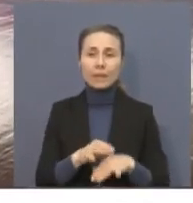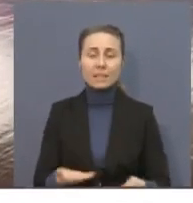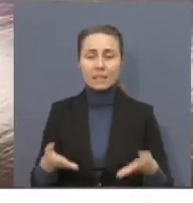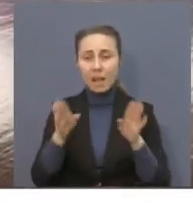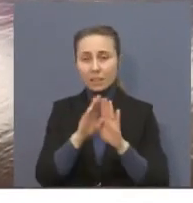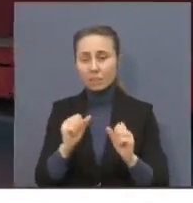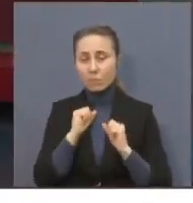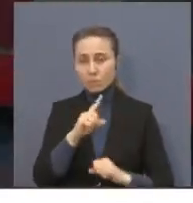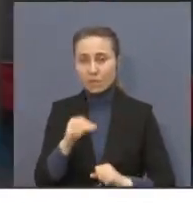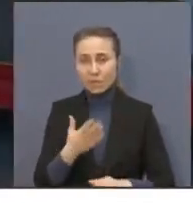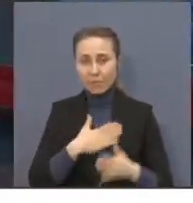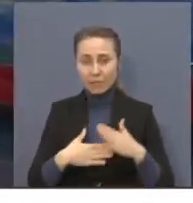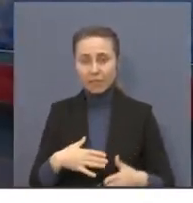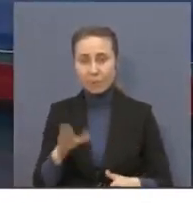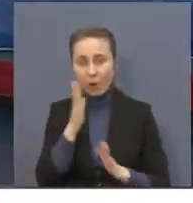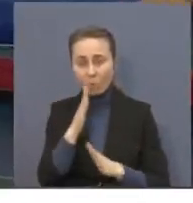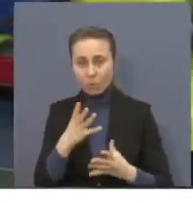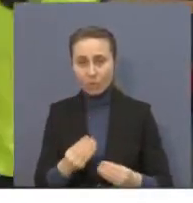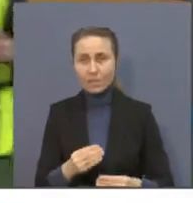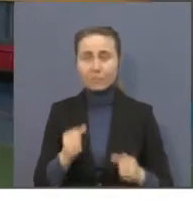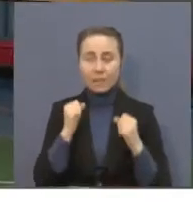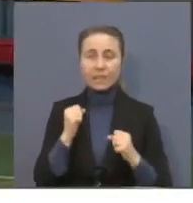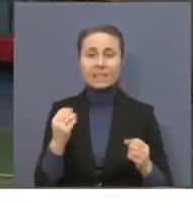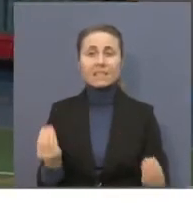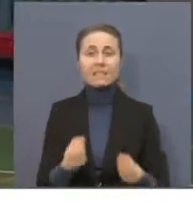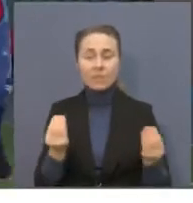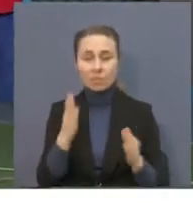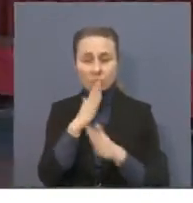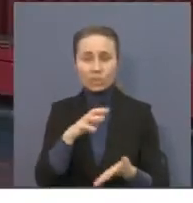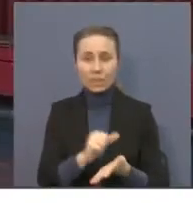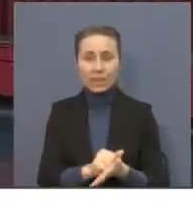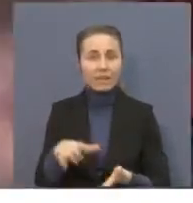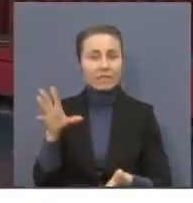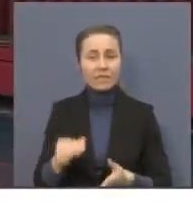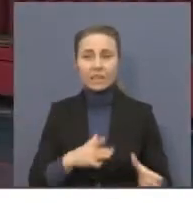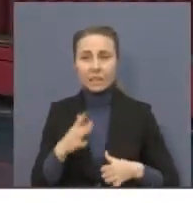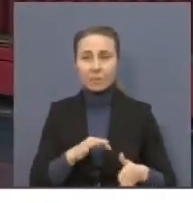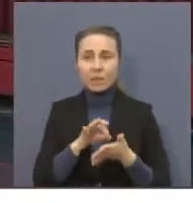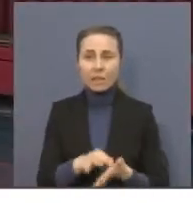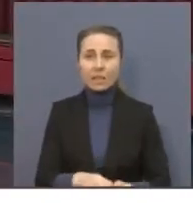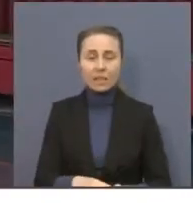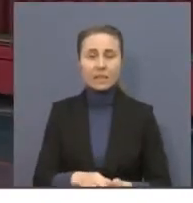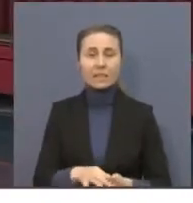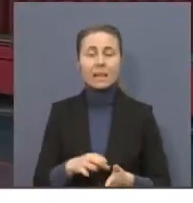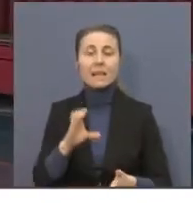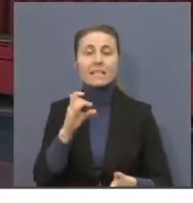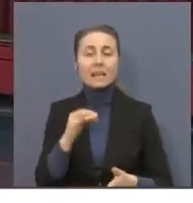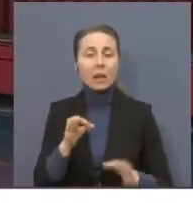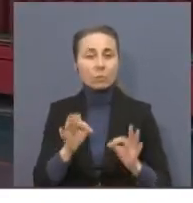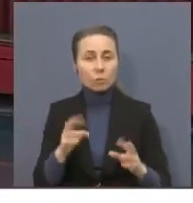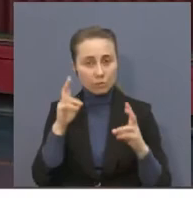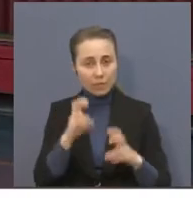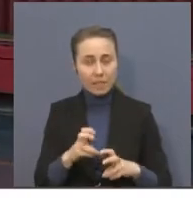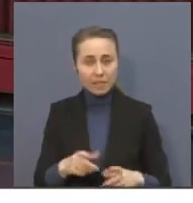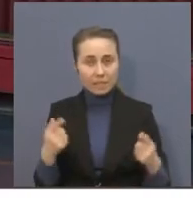спортзале. В благоприятные погодные дни спортсмены занимаются на свежем воздухе. Все тренировки проводятся с соблюдением санитарных норм и